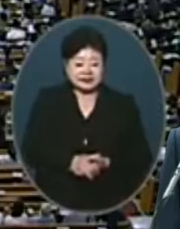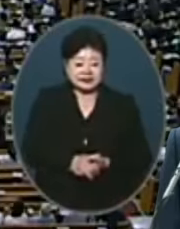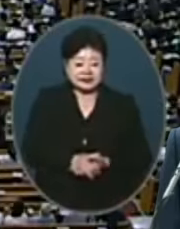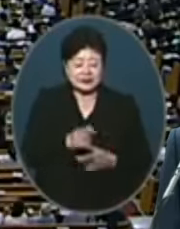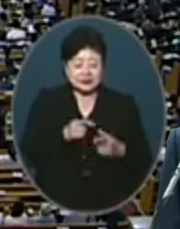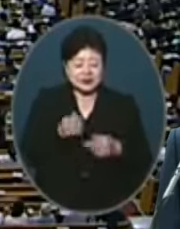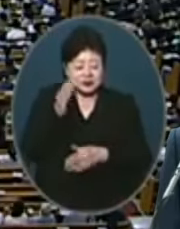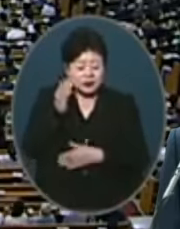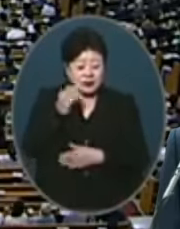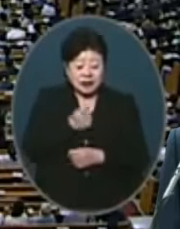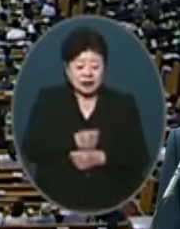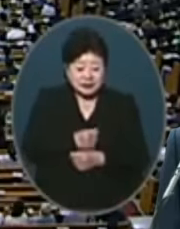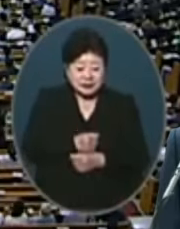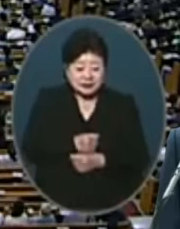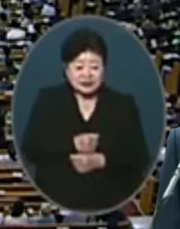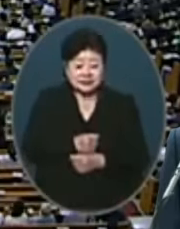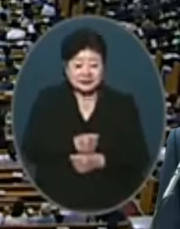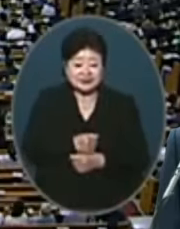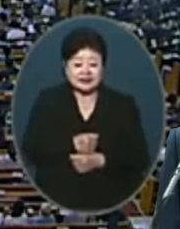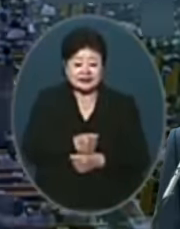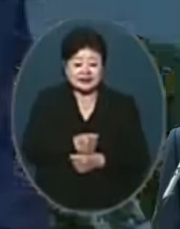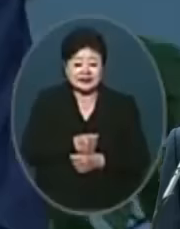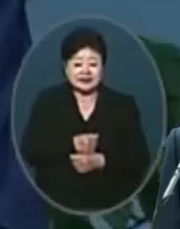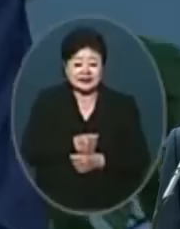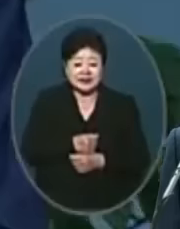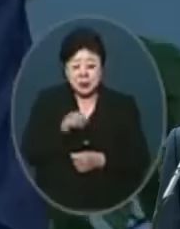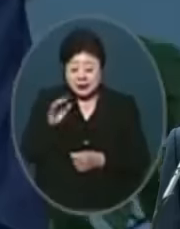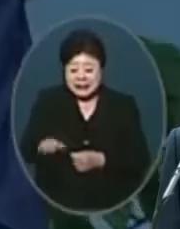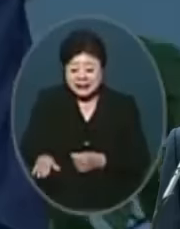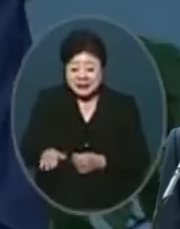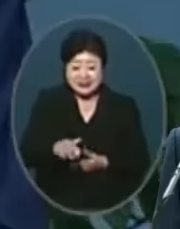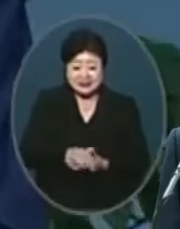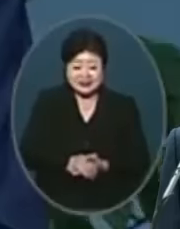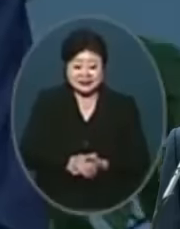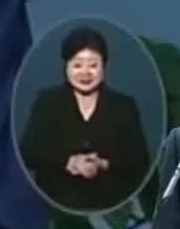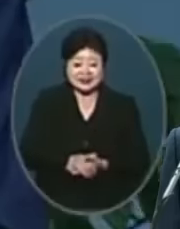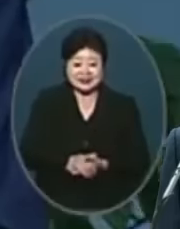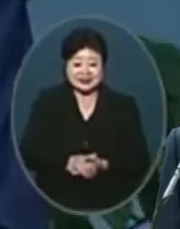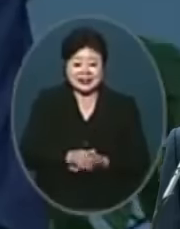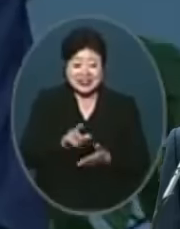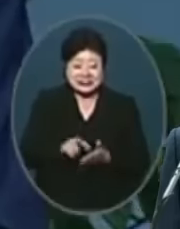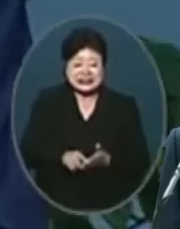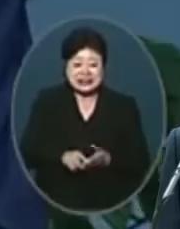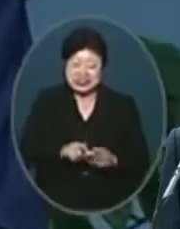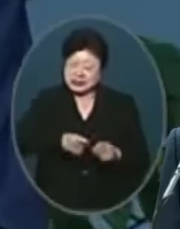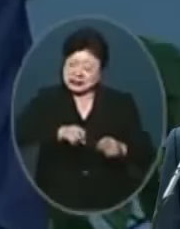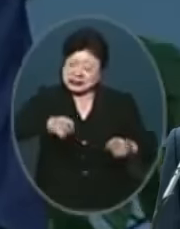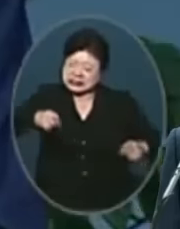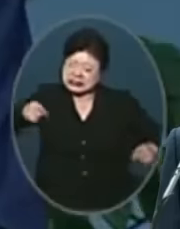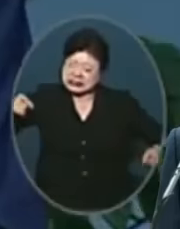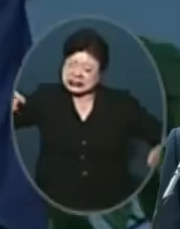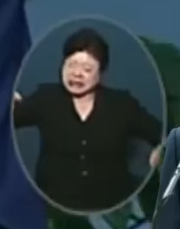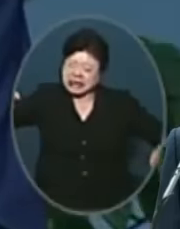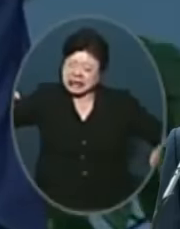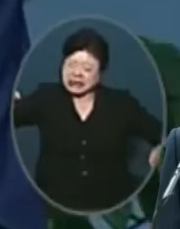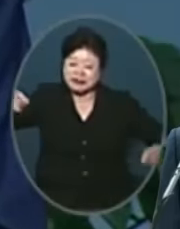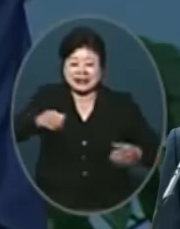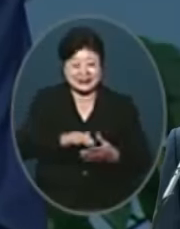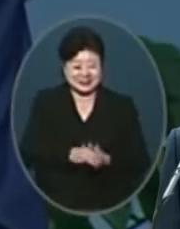더 설교를 하려고 하니까는 저 밑에서 시간 너무 길게 합니다,